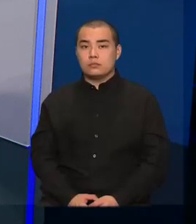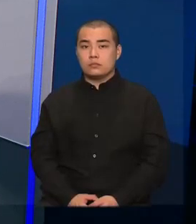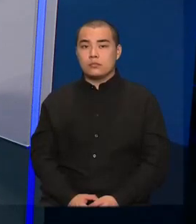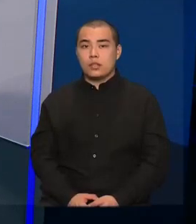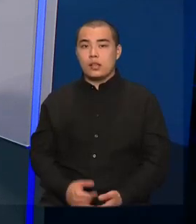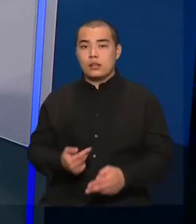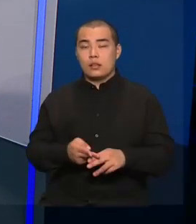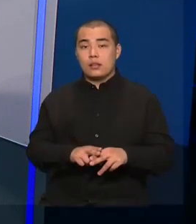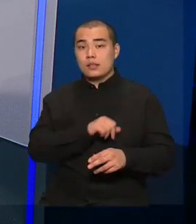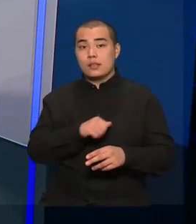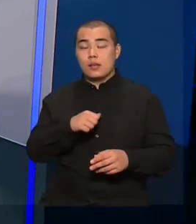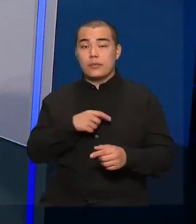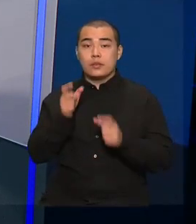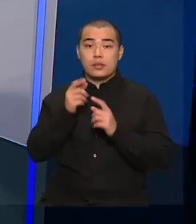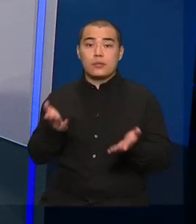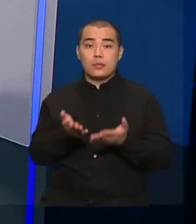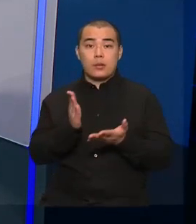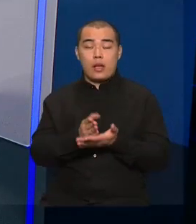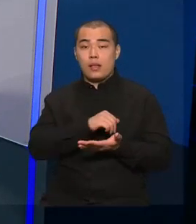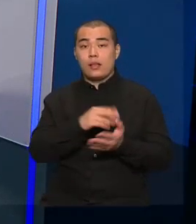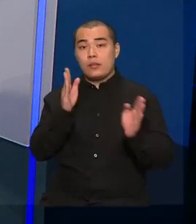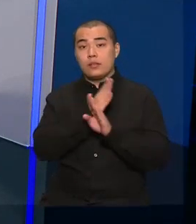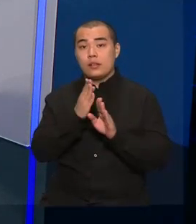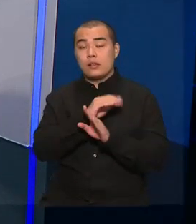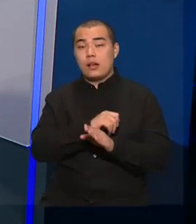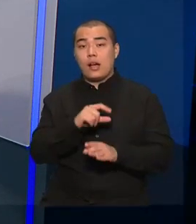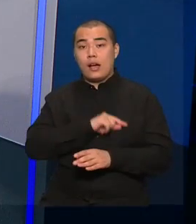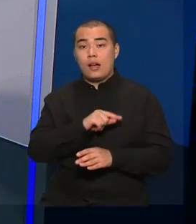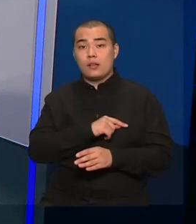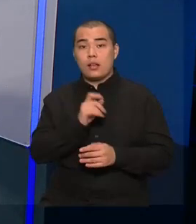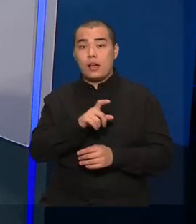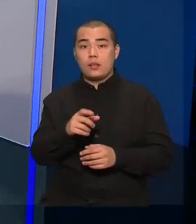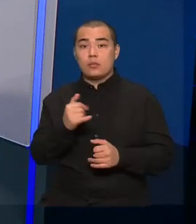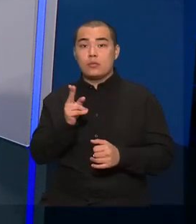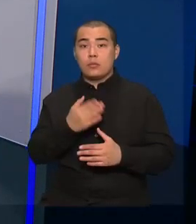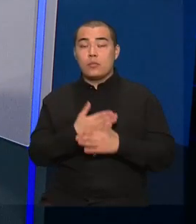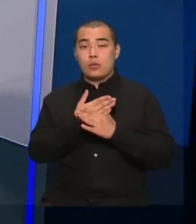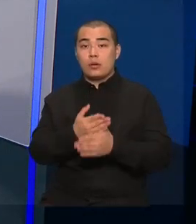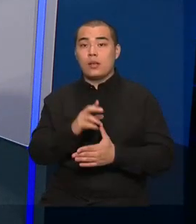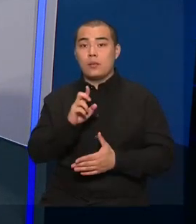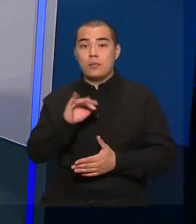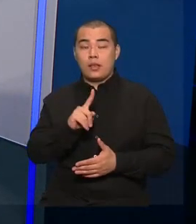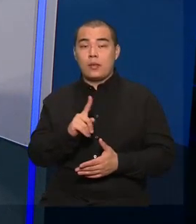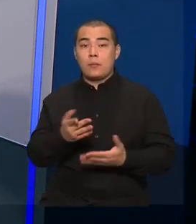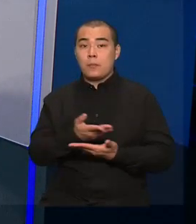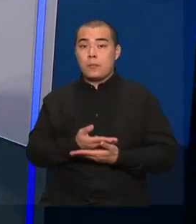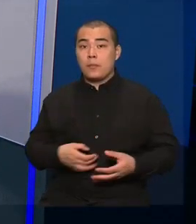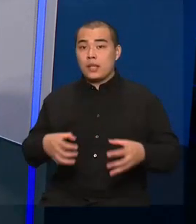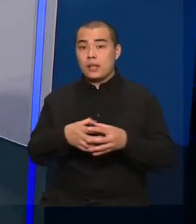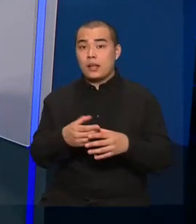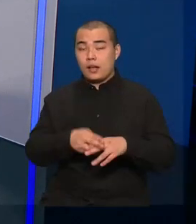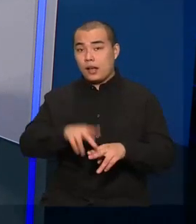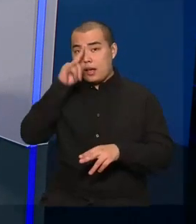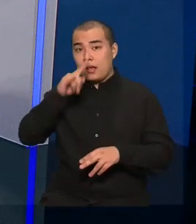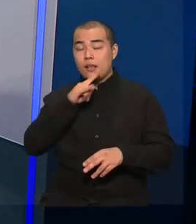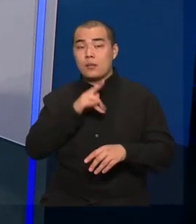Жұмыла көтерген жүк жеңіл. Табиғаттың тосын мінезінен түңілген тұрғындарға көмек қолын созу үшін біз біргеміз Қазақстан